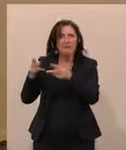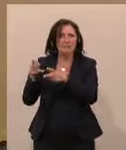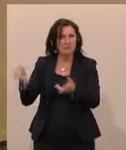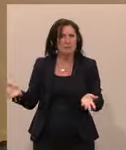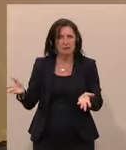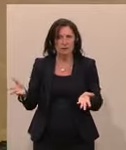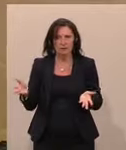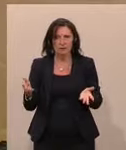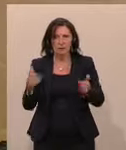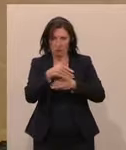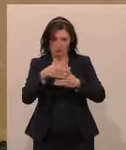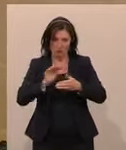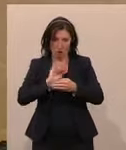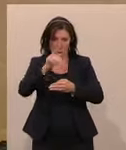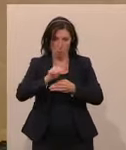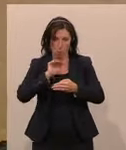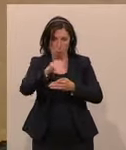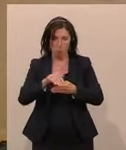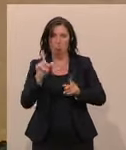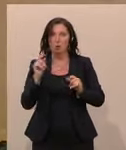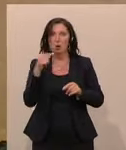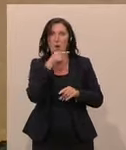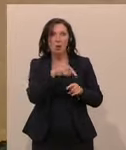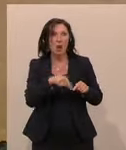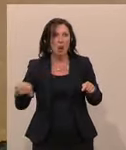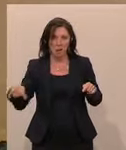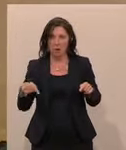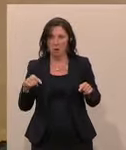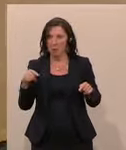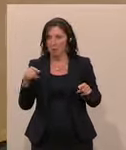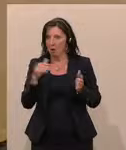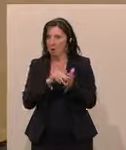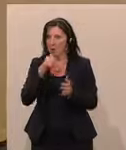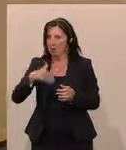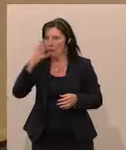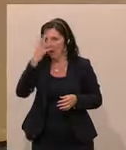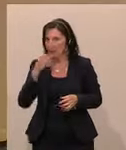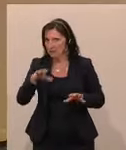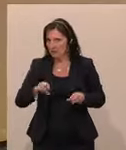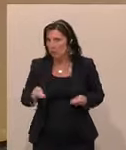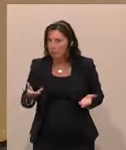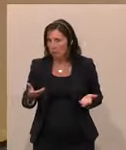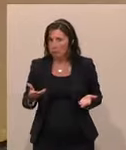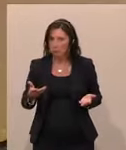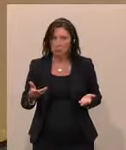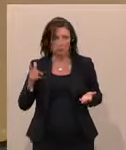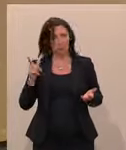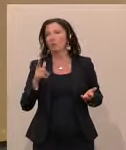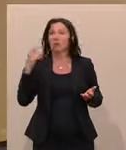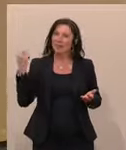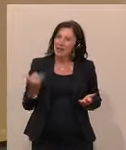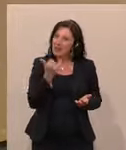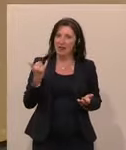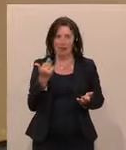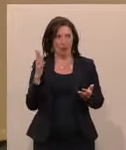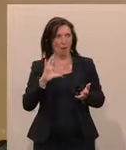mehr sonderlich ernst zu nehmen, wenn sie andauernd überschritten wird und wir sie dann woanders aufstellen. Es ist eigentlich etwas, was ganz logisch ist. Und die Frage ist, wenn ich jedes Mal nach einer